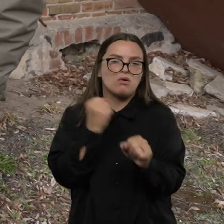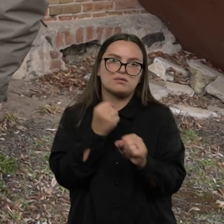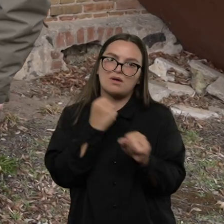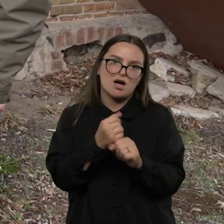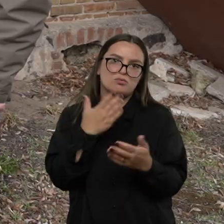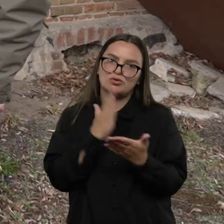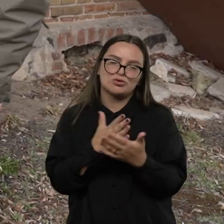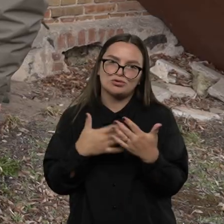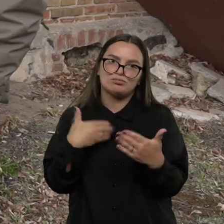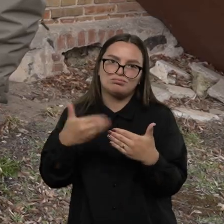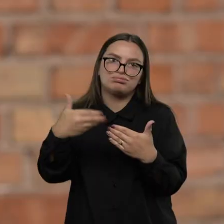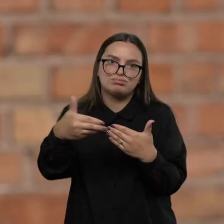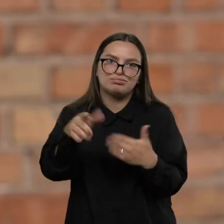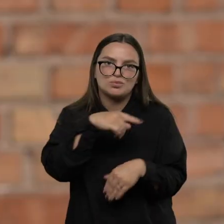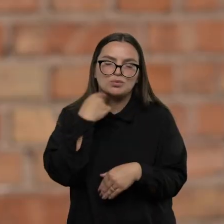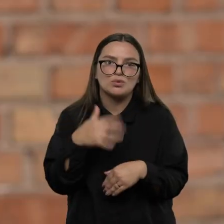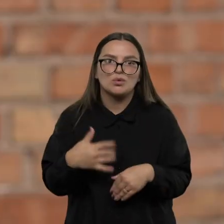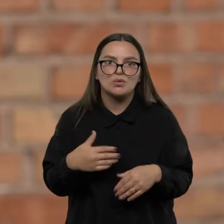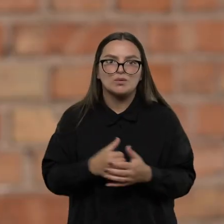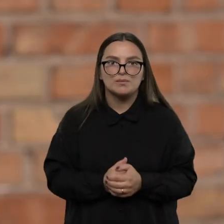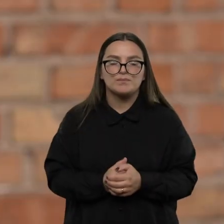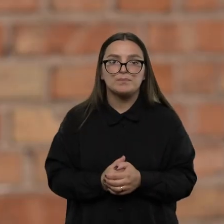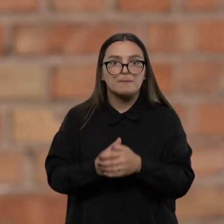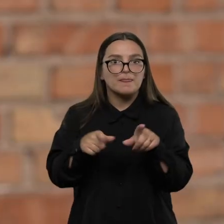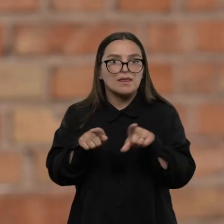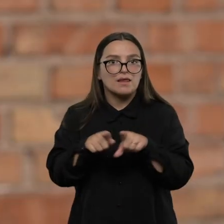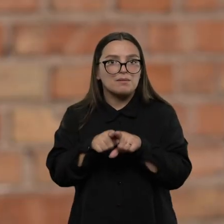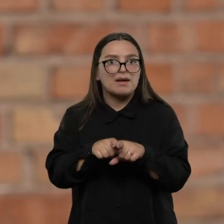turime labai daug darbo. Mes dar turime labai daug darbo ir